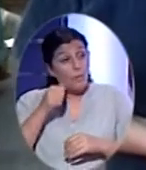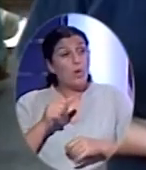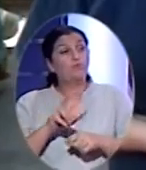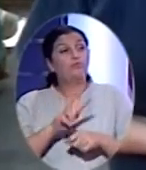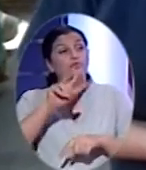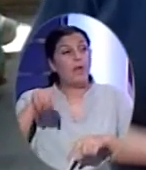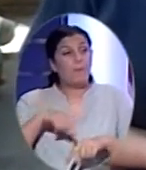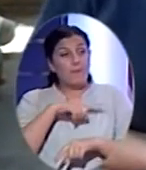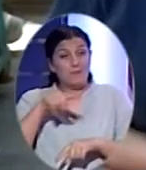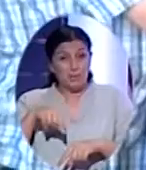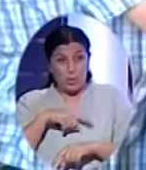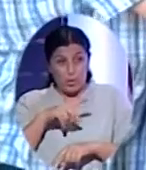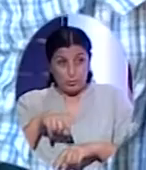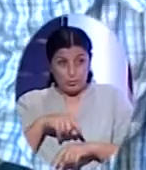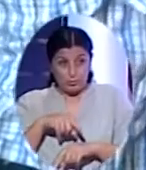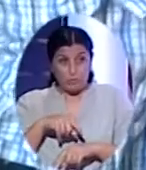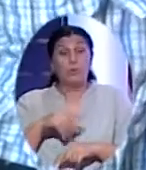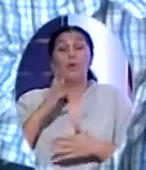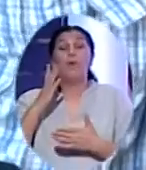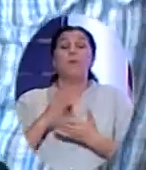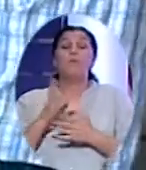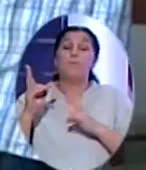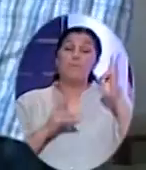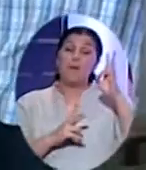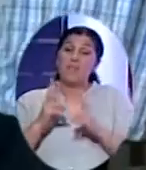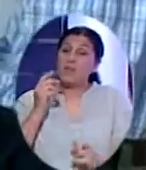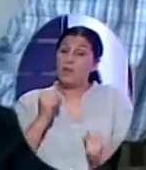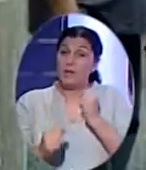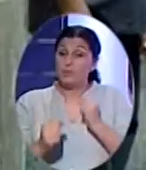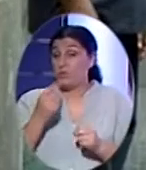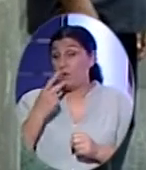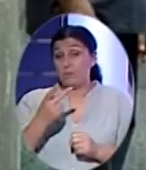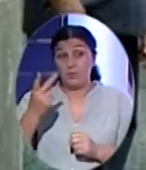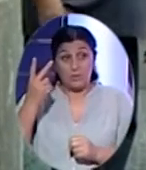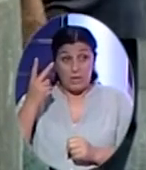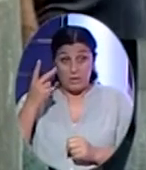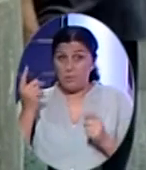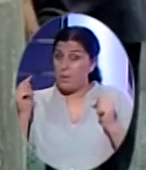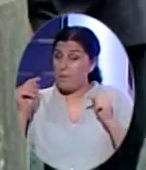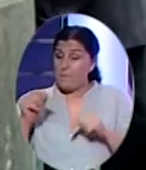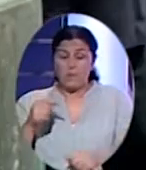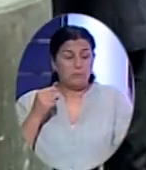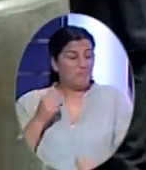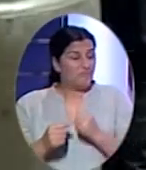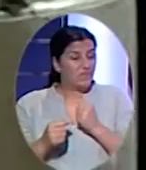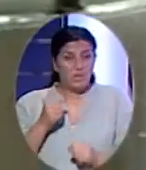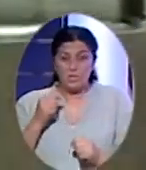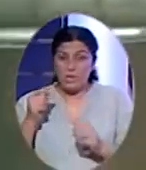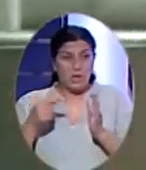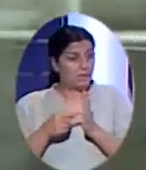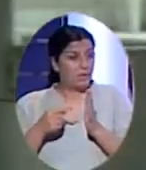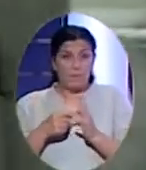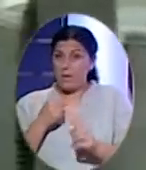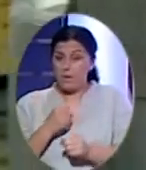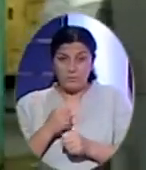של 12 שעות ביממה. מאז נקלע המפעל לקשיים לפני כשנתיים, להגיע לכאן הפך קשה מאוד, ולא בגלל עומס